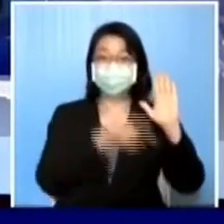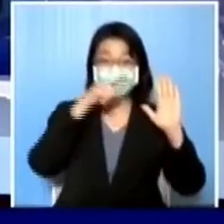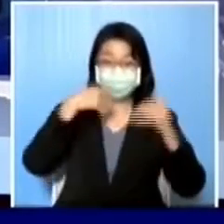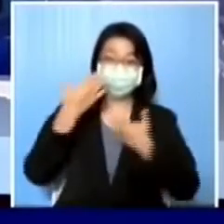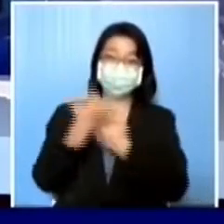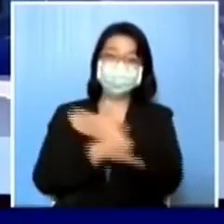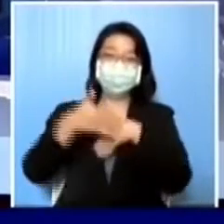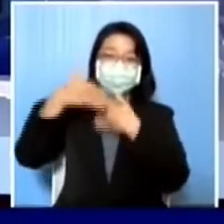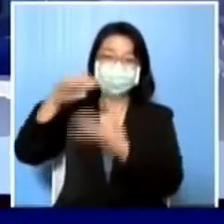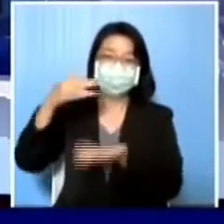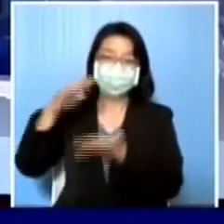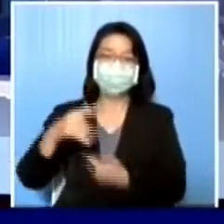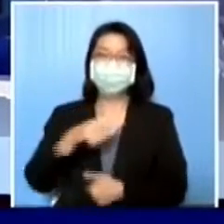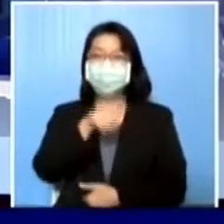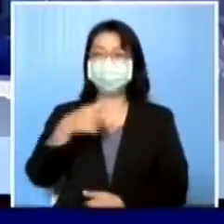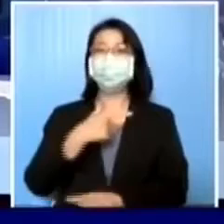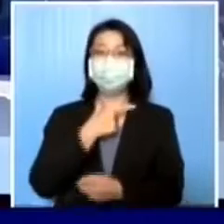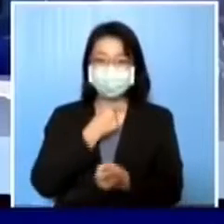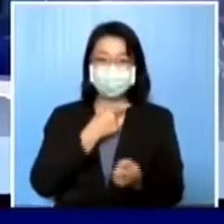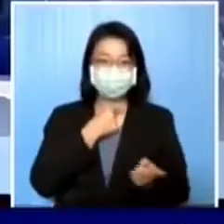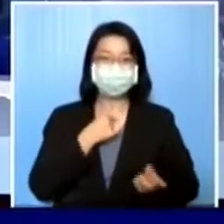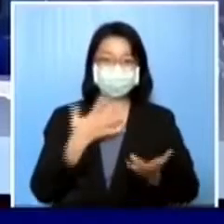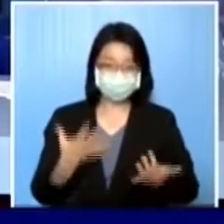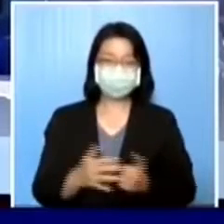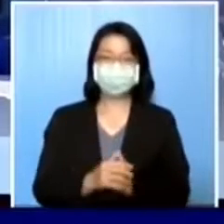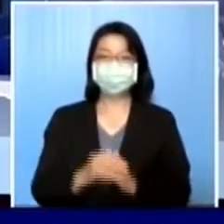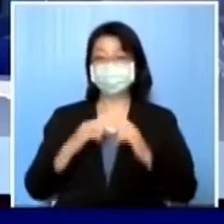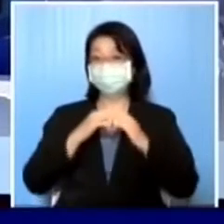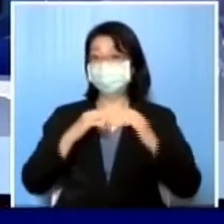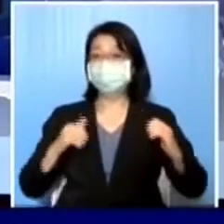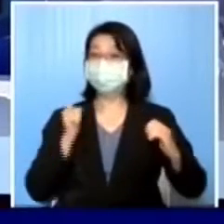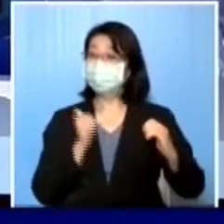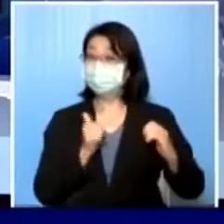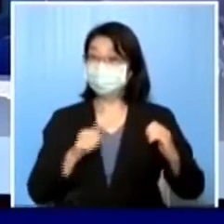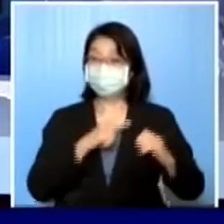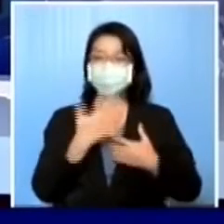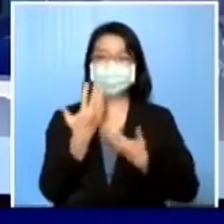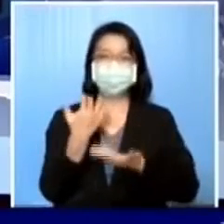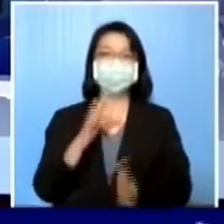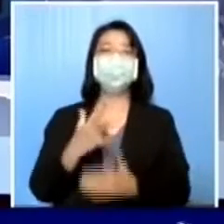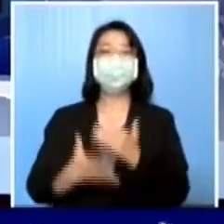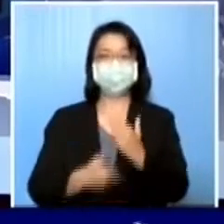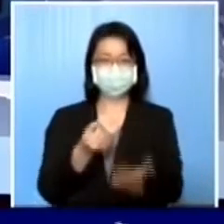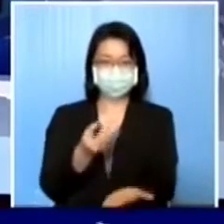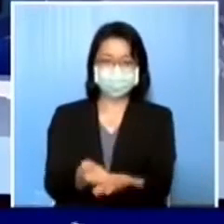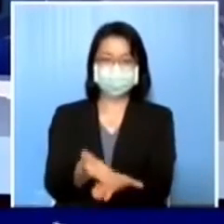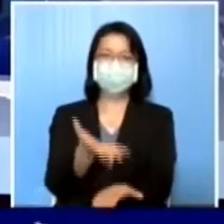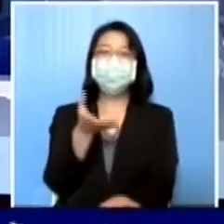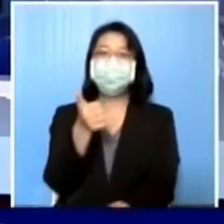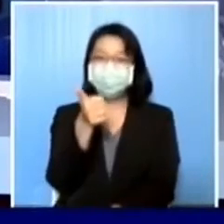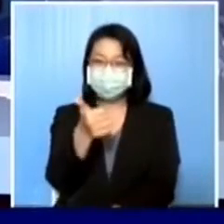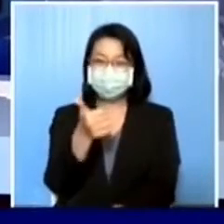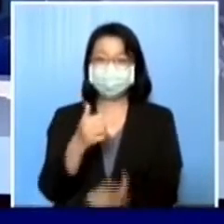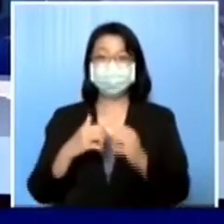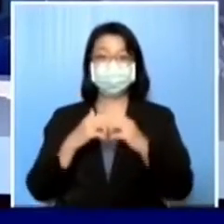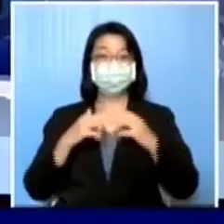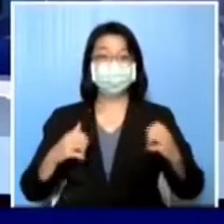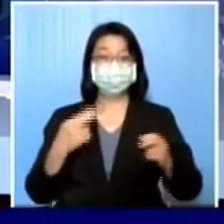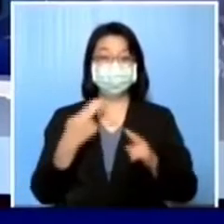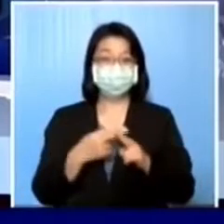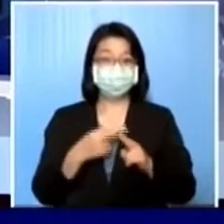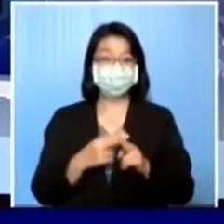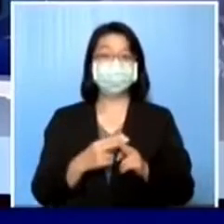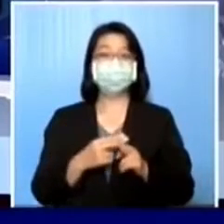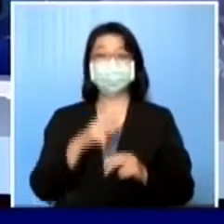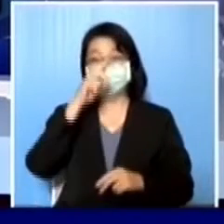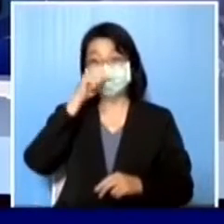ศต่างเป็นที่ต้องการนะครับแล้วยิ่งหากเป็นผลผลิตที่มีความปลอดภัยแล้วยิ่งขายได้ราคาดีด้วยนะครับอย่างเช่นทุเรียนอินทรีย์บ้านแยง